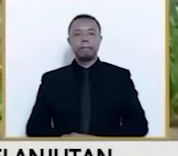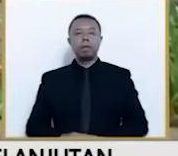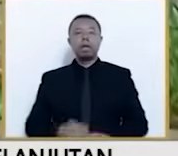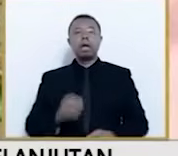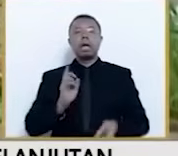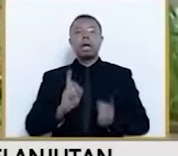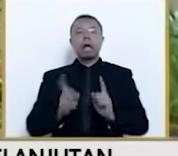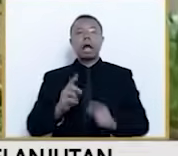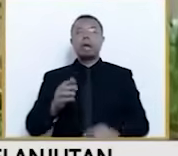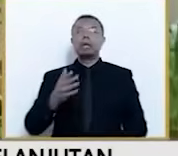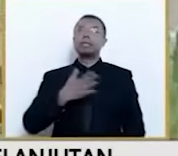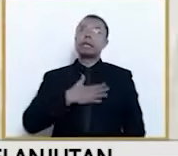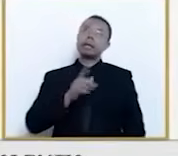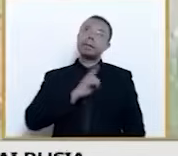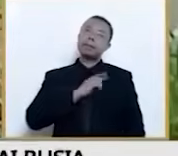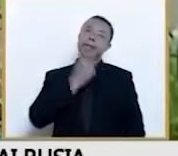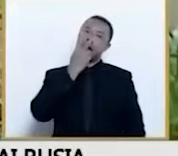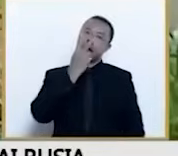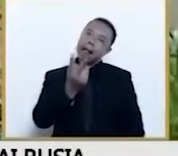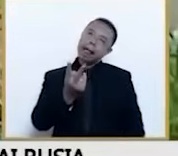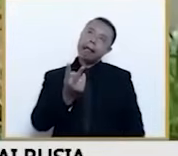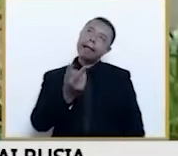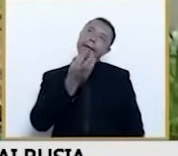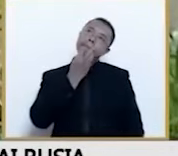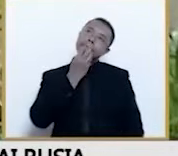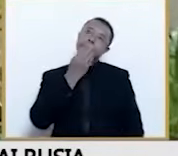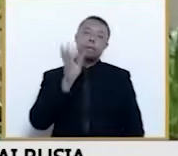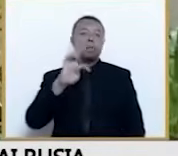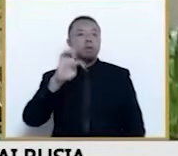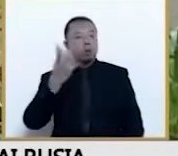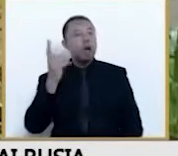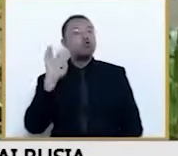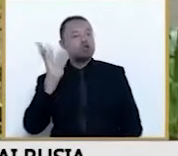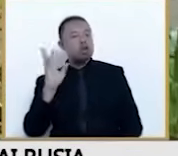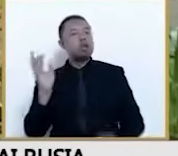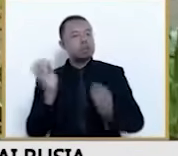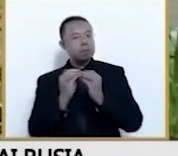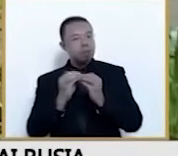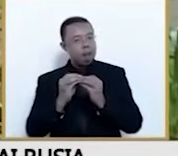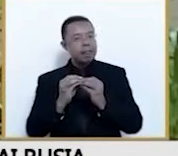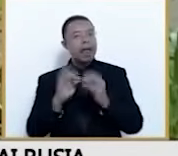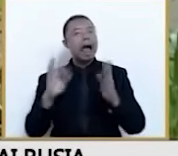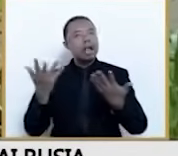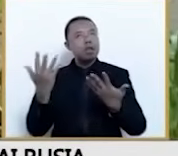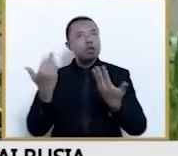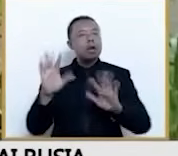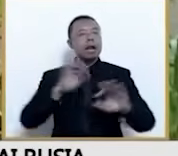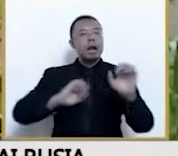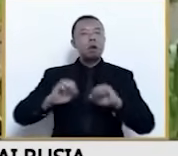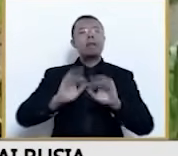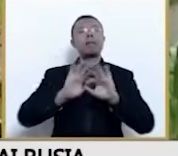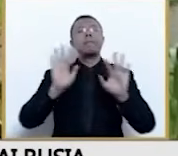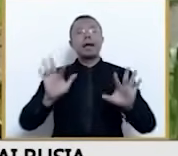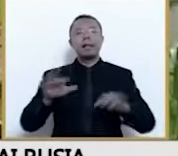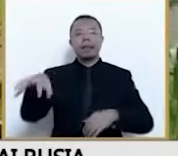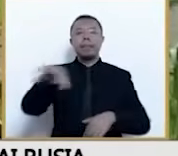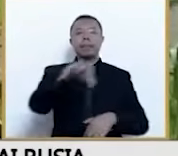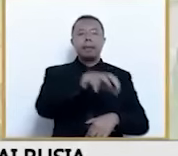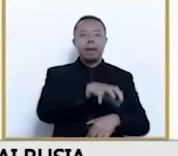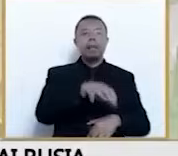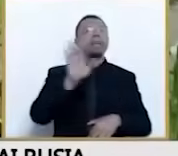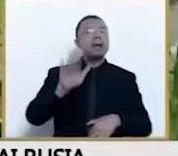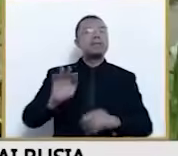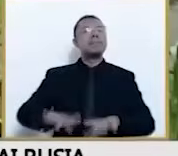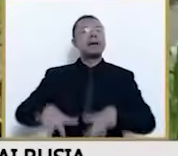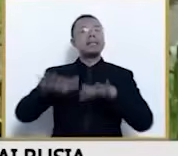Kalau saya pribadi sih ngelihatnya dengan perubahan yang sudah dilakukan gitu, masih banyak banget lokasi-lokasi tuh yang